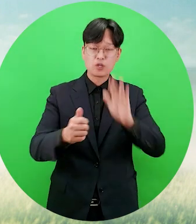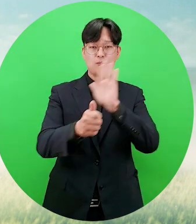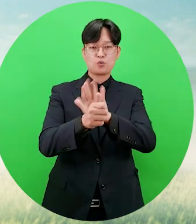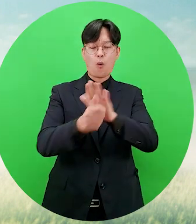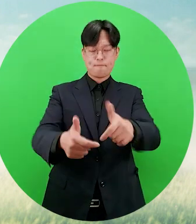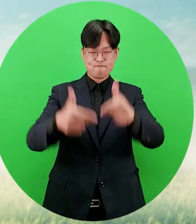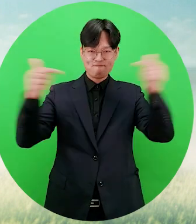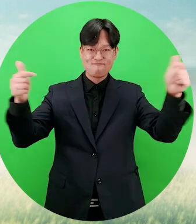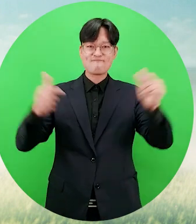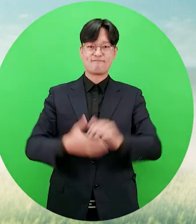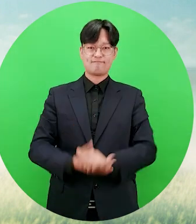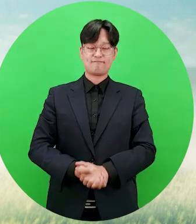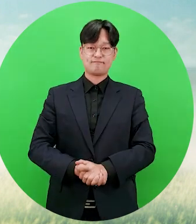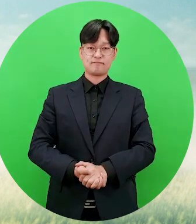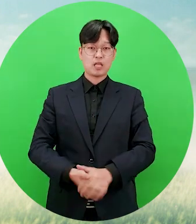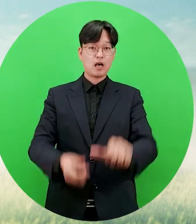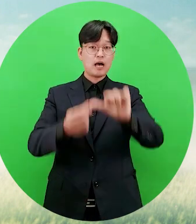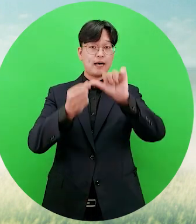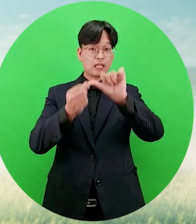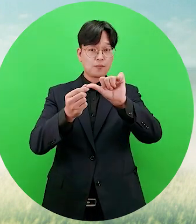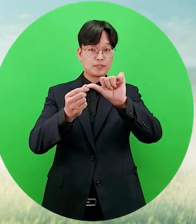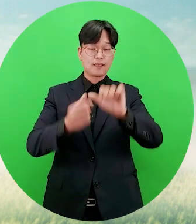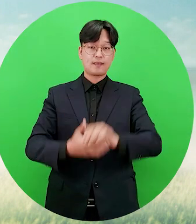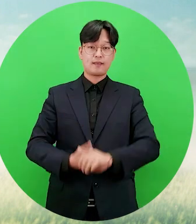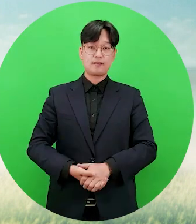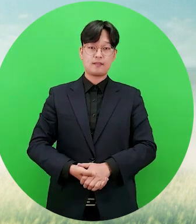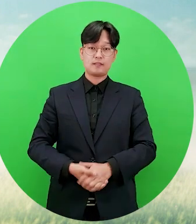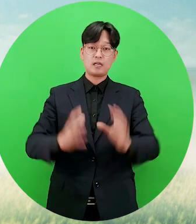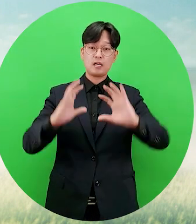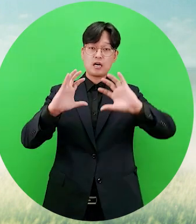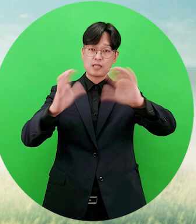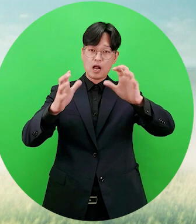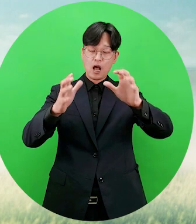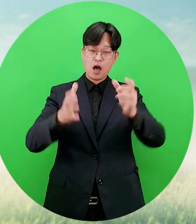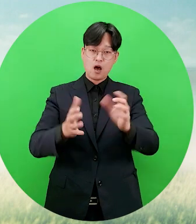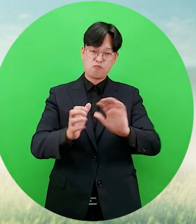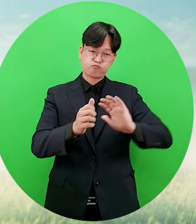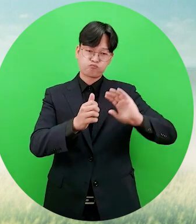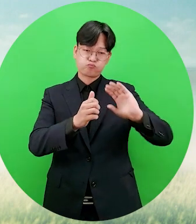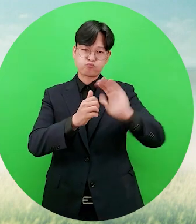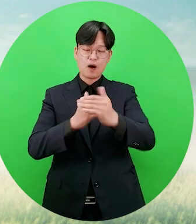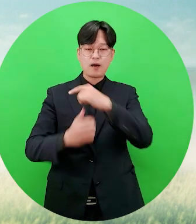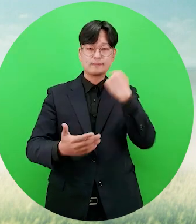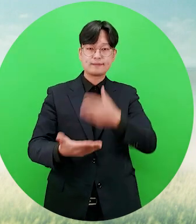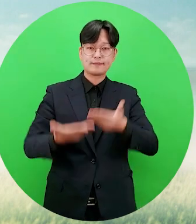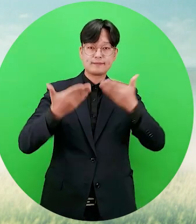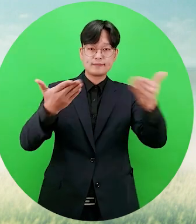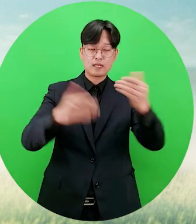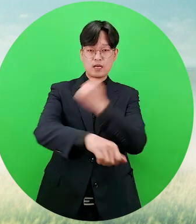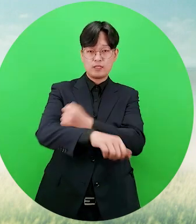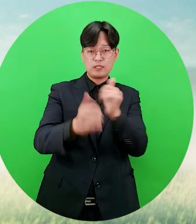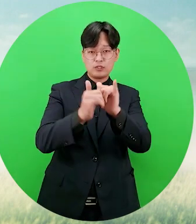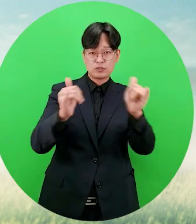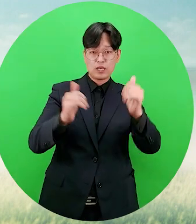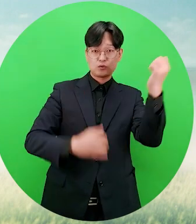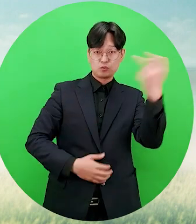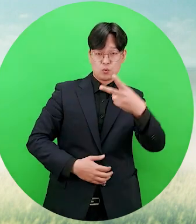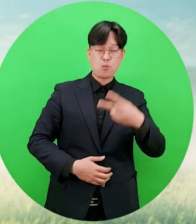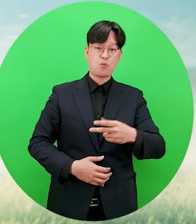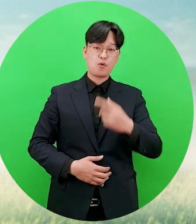계획입니다. 다섯 번째, 나라를 위해 희생하신 국가 유공자와 유가족을 잊지